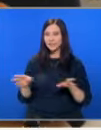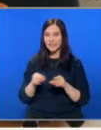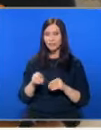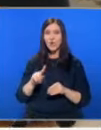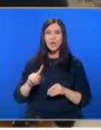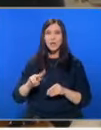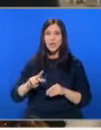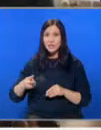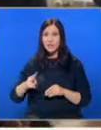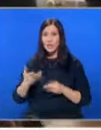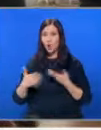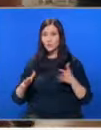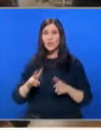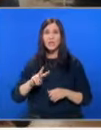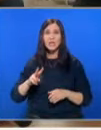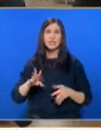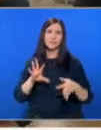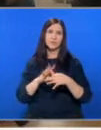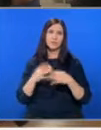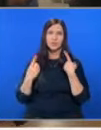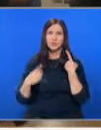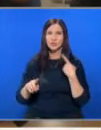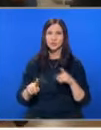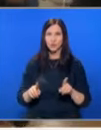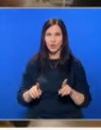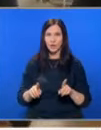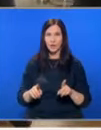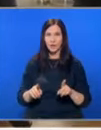или по-отделно, или свързани с други